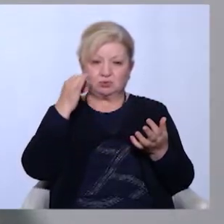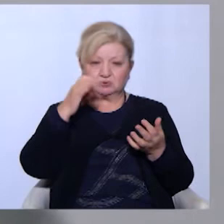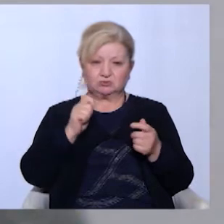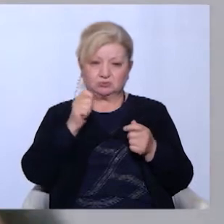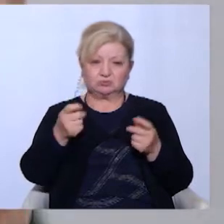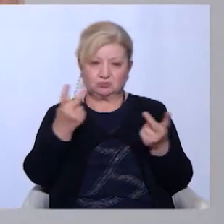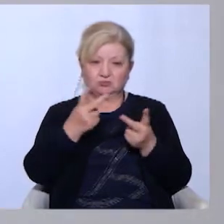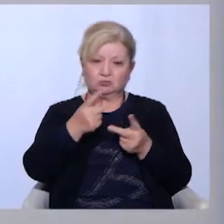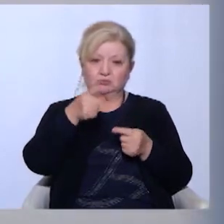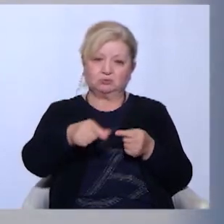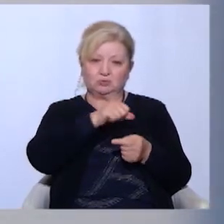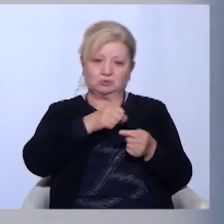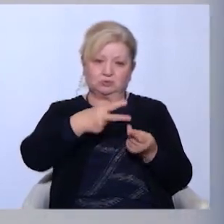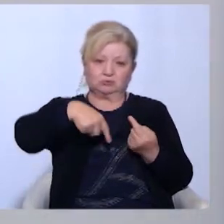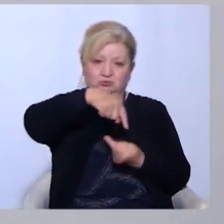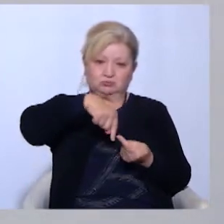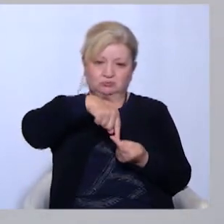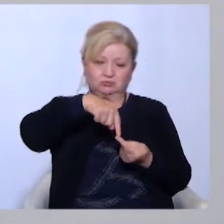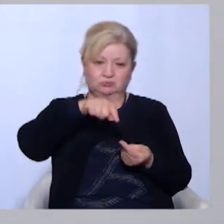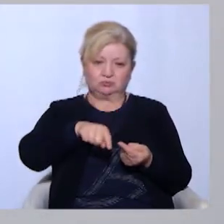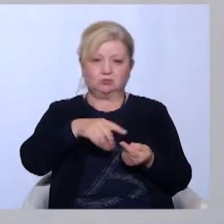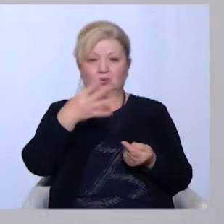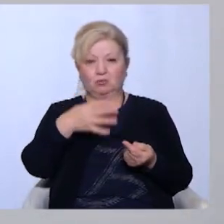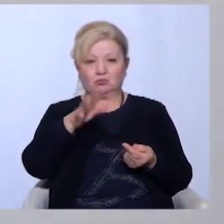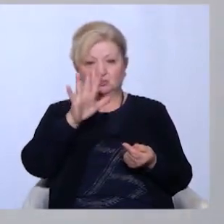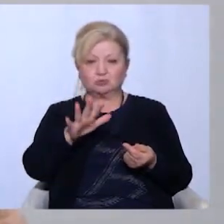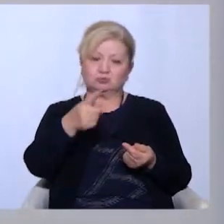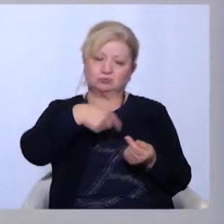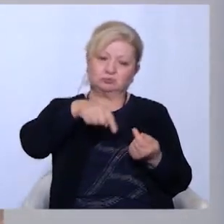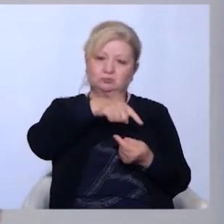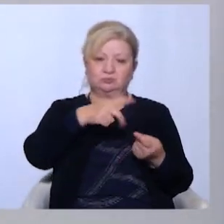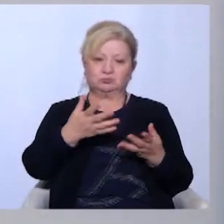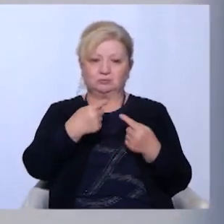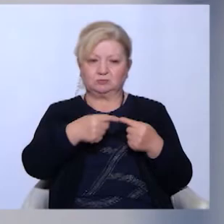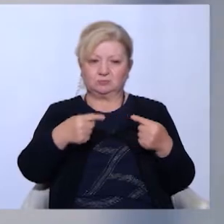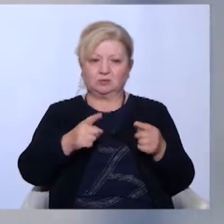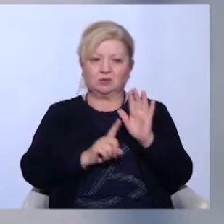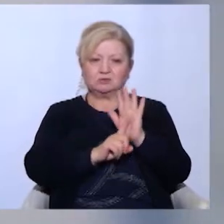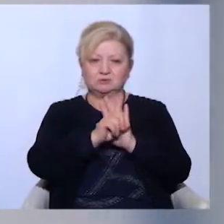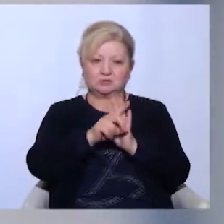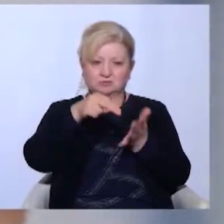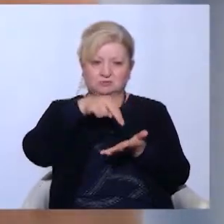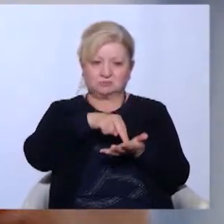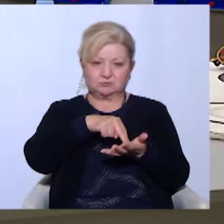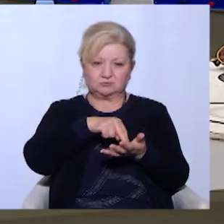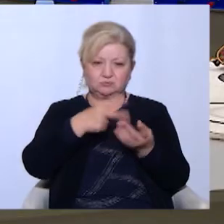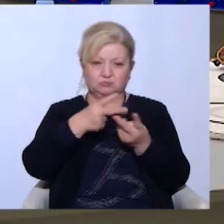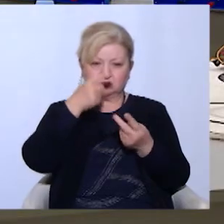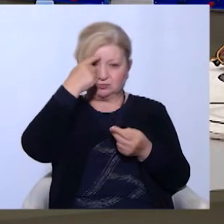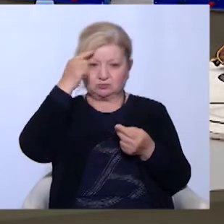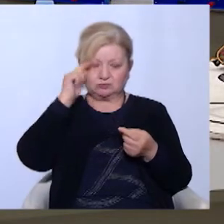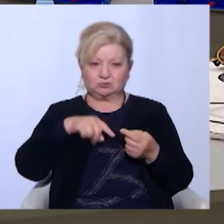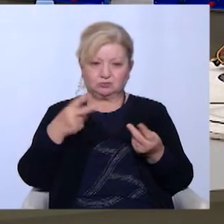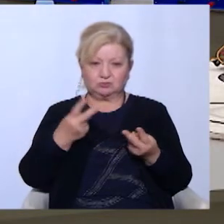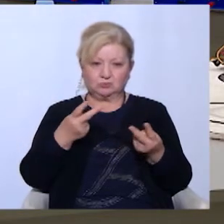მივაწოდოთ მას, რომ შემოტრიალდეს და დადგეს აი ესეთი კუთხით. თუ 45-ით, 100-ია. საწყისი პოზიცია უნდა